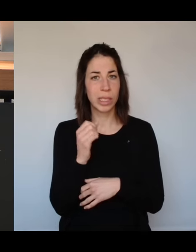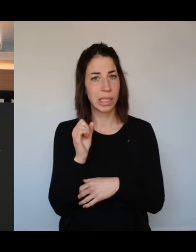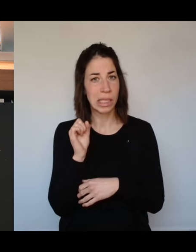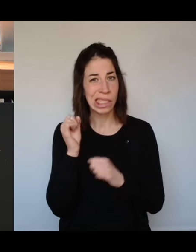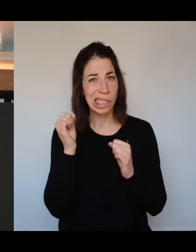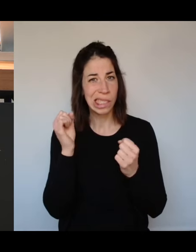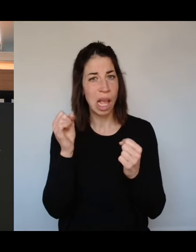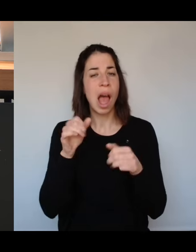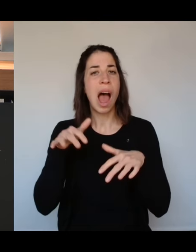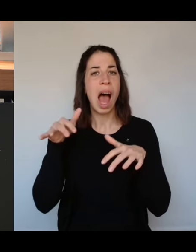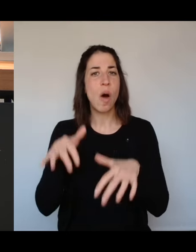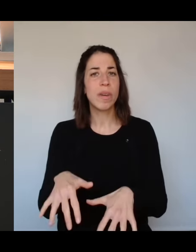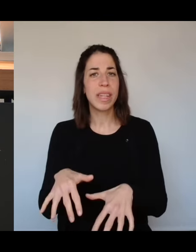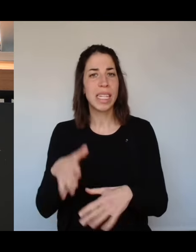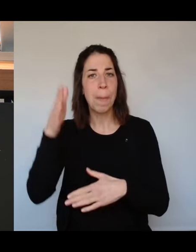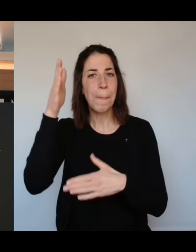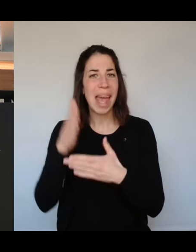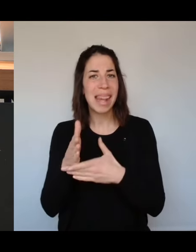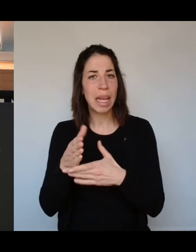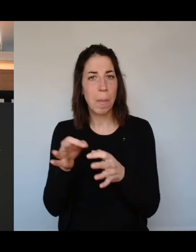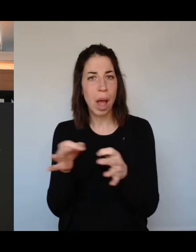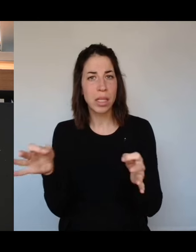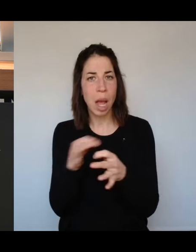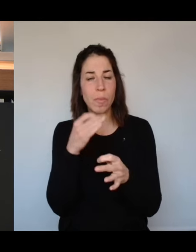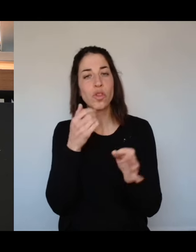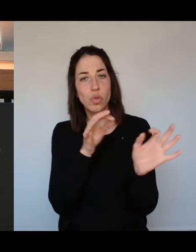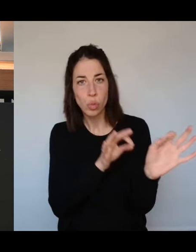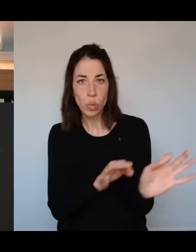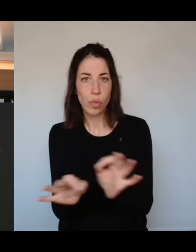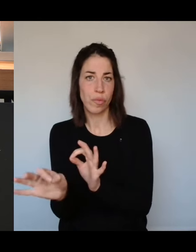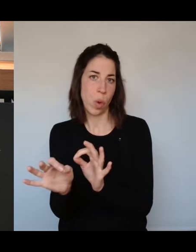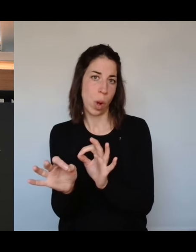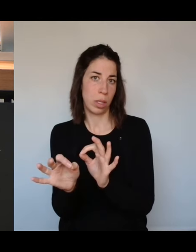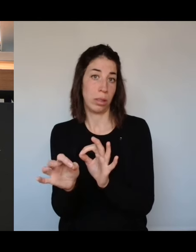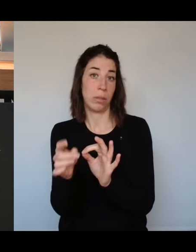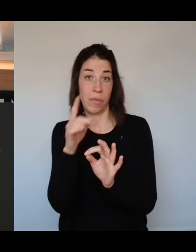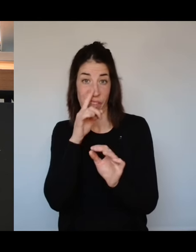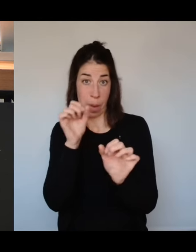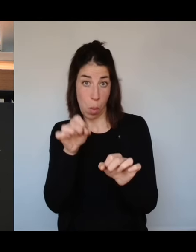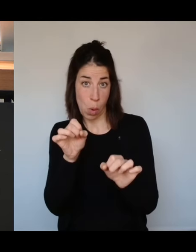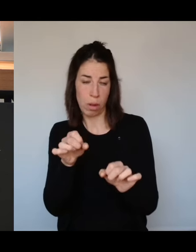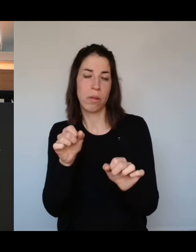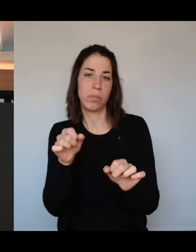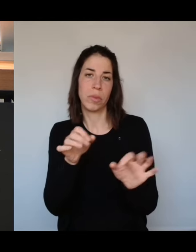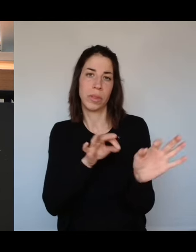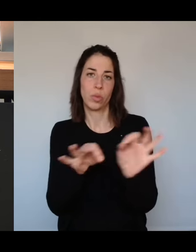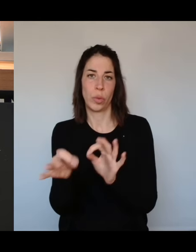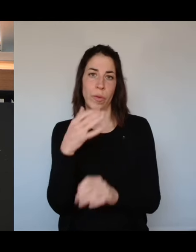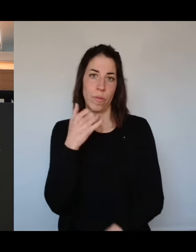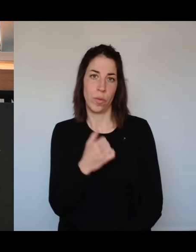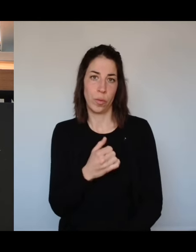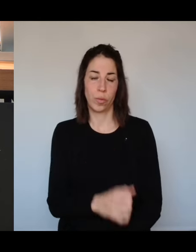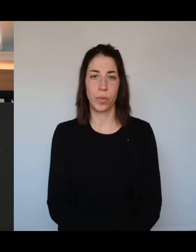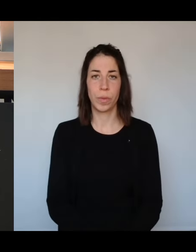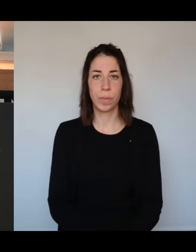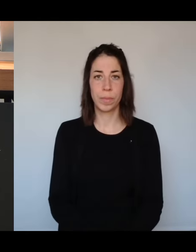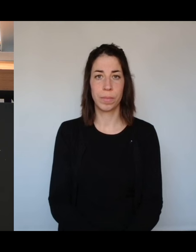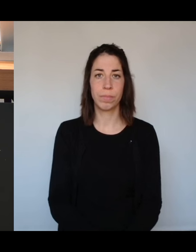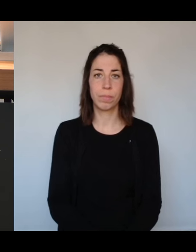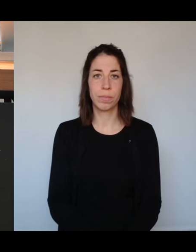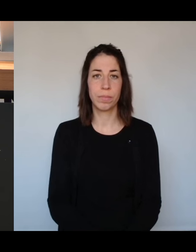durchzuführen, insoweit sie möglich sind. Meine Damen und Herren, wir können heute der Presse entnehmen, dass das